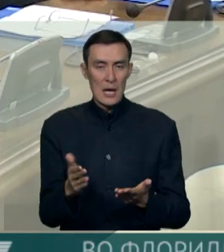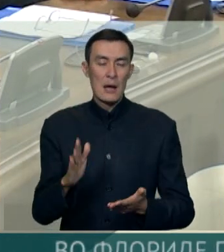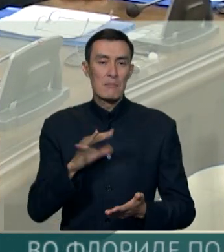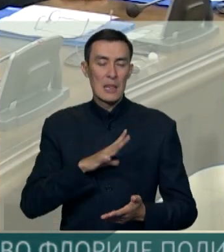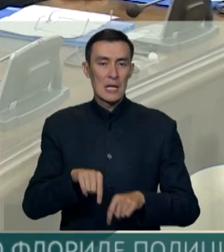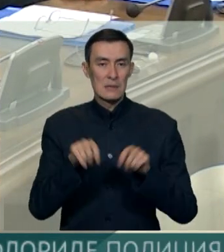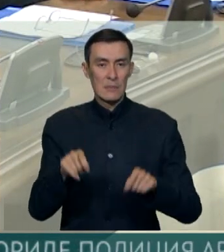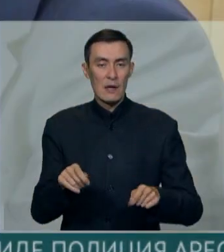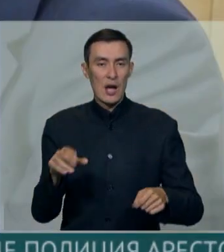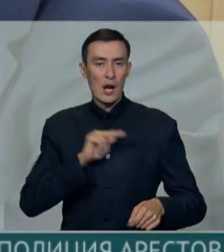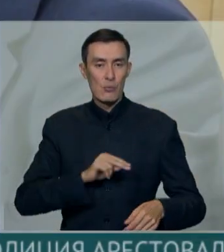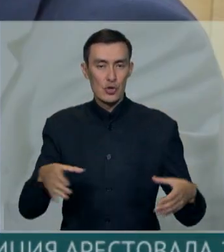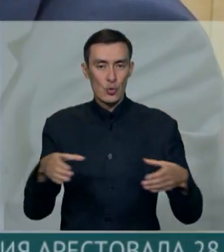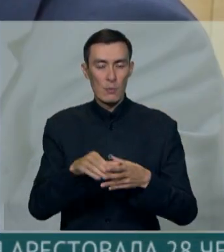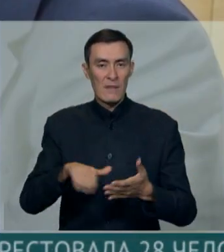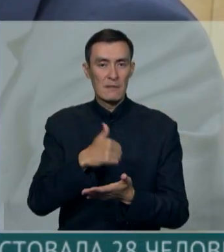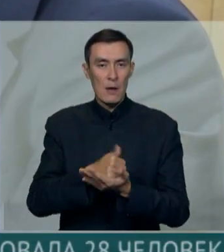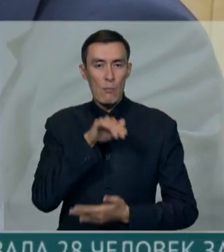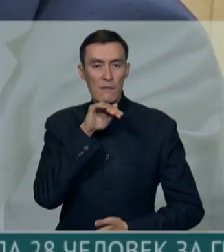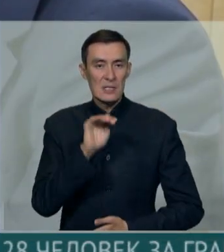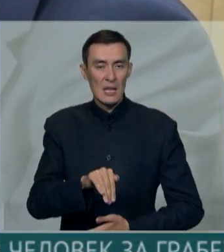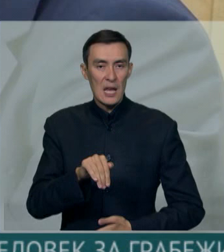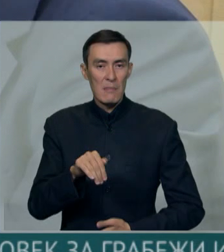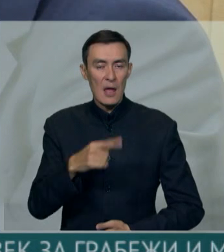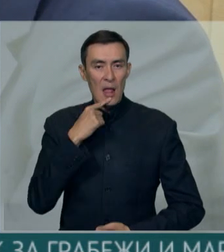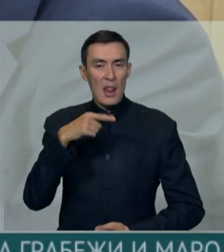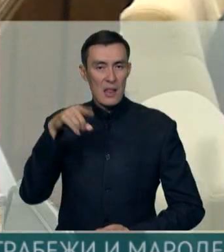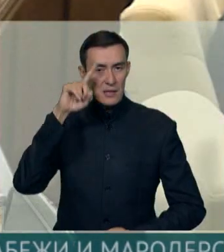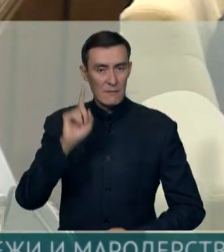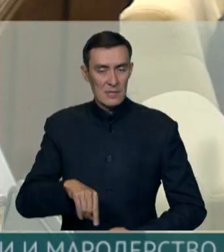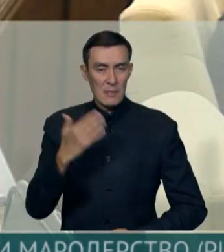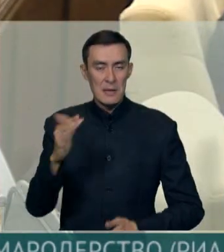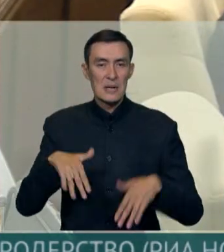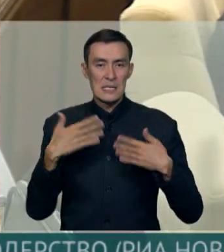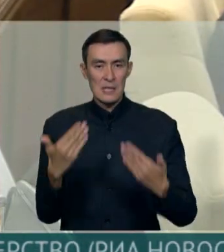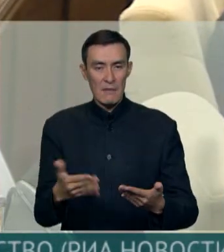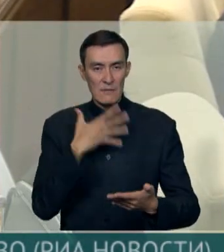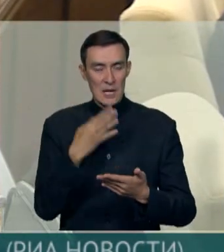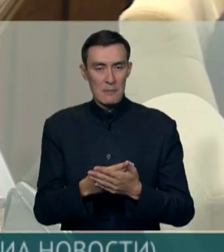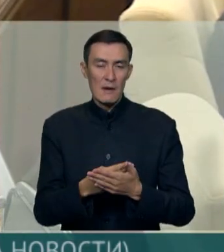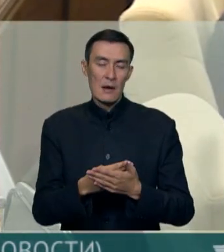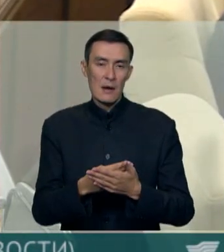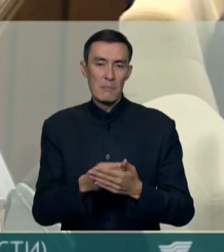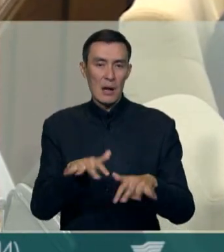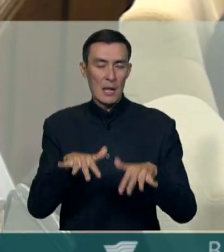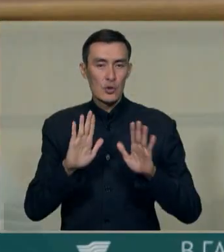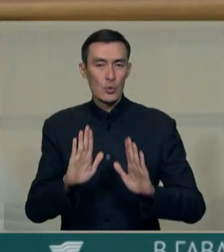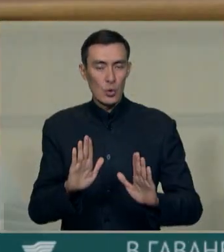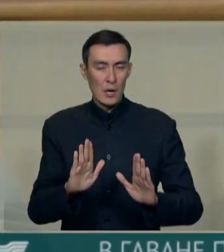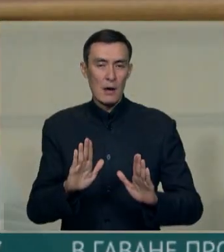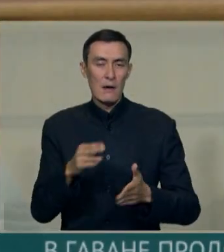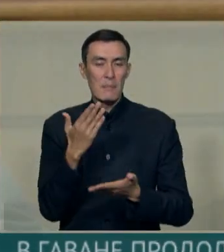создана рабочая группа во главе с профессиональными лингвистами. Сегодня они представили вниманию парламентариев не только выработанную